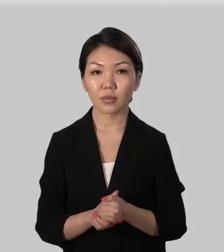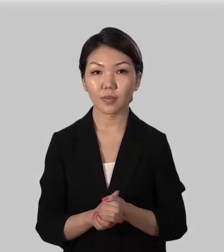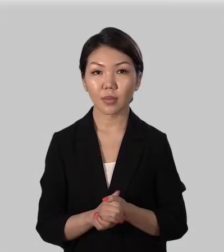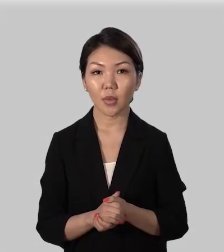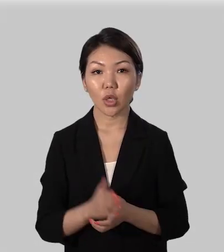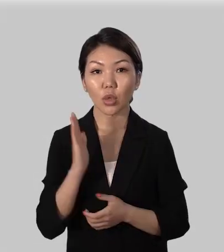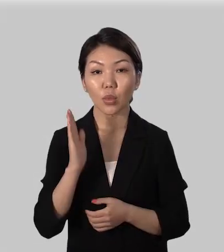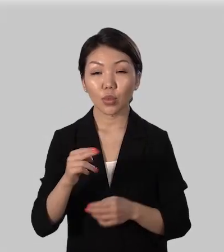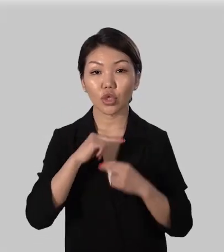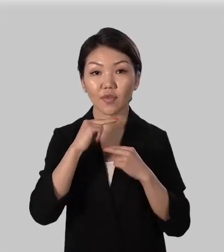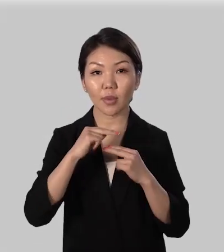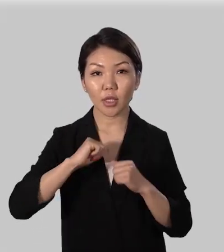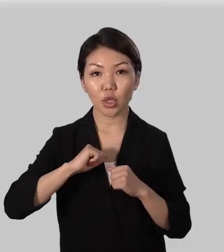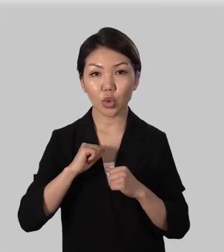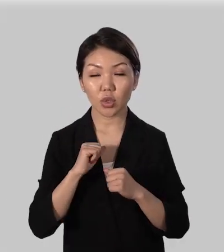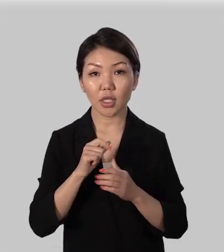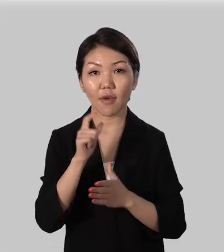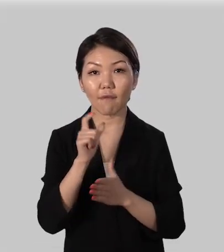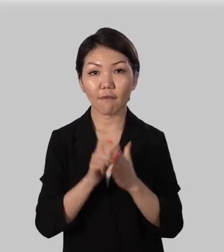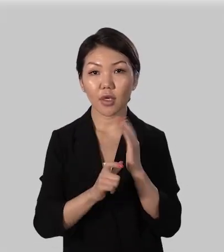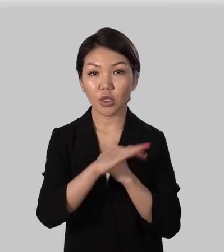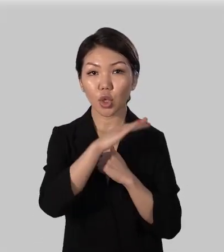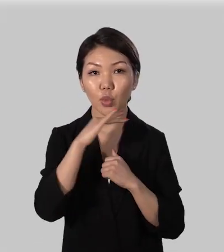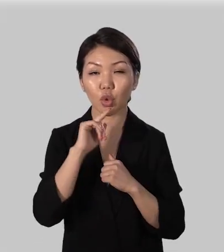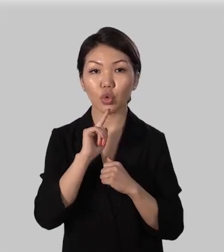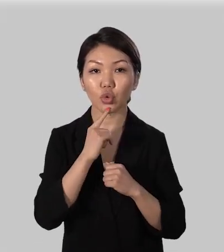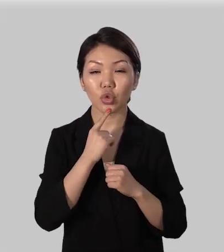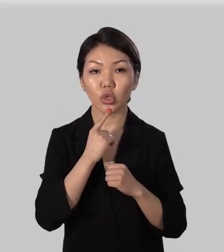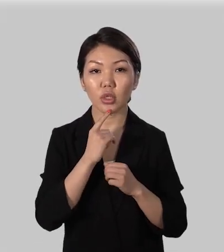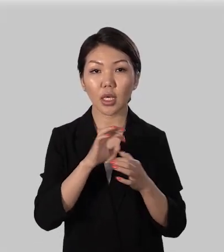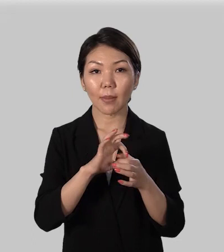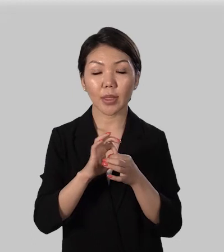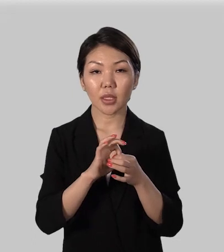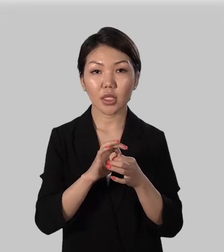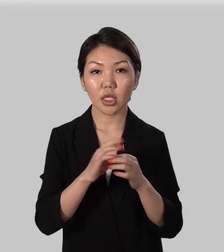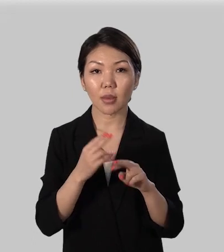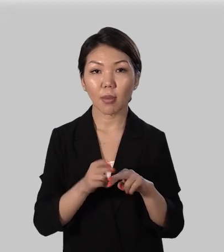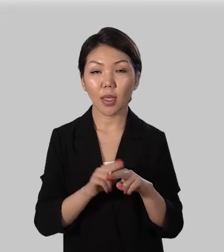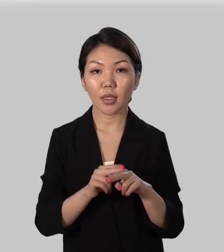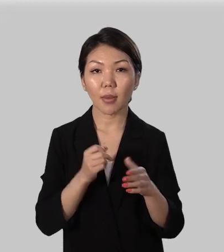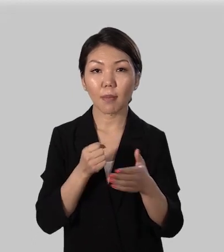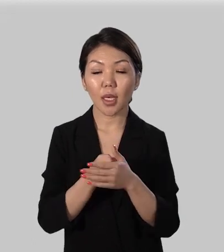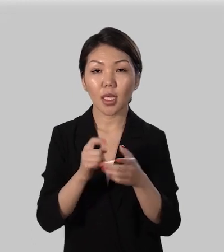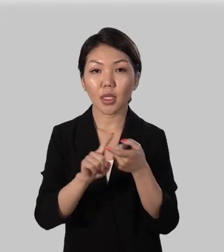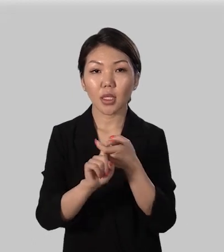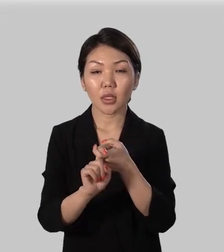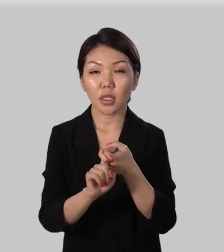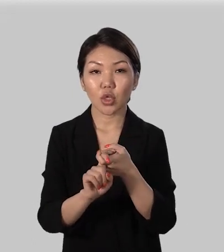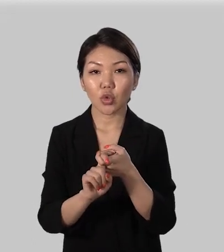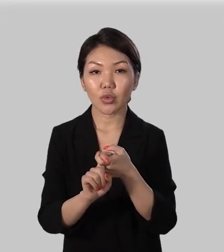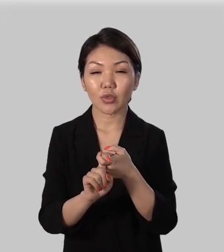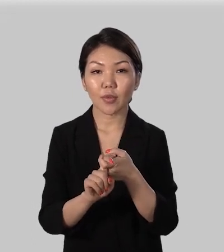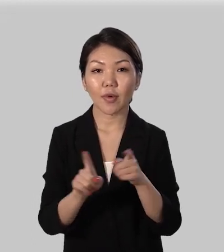будьте внимательны друзья в тексте много сложных предложений а значит перед союзами в таких предложениях